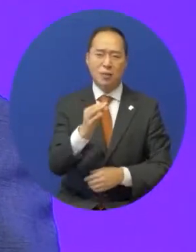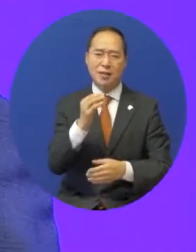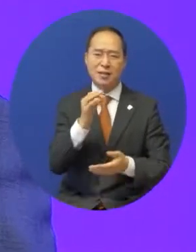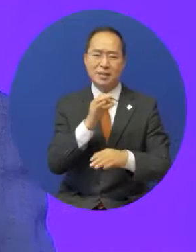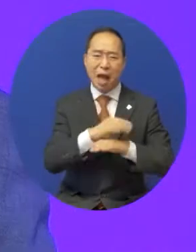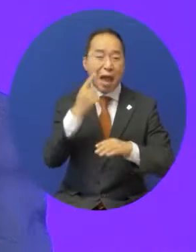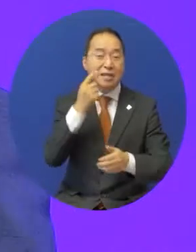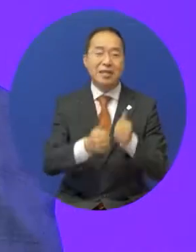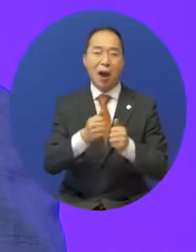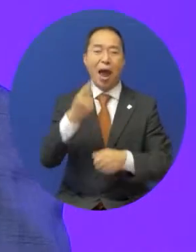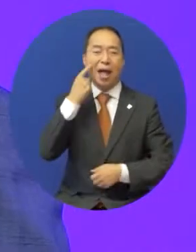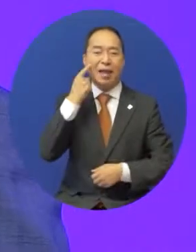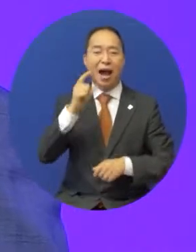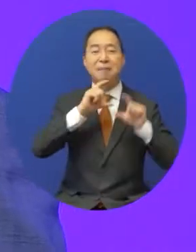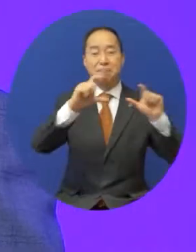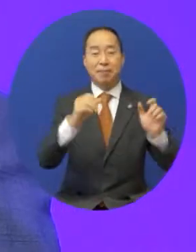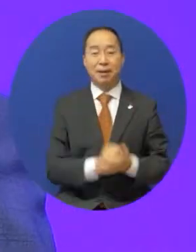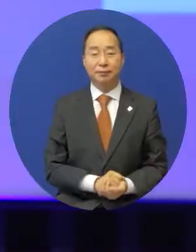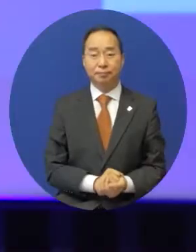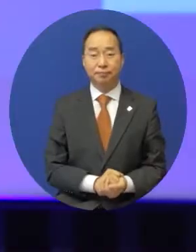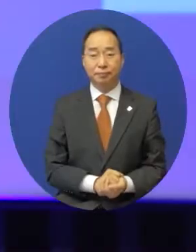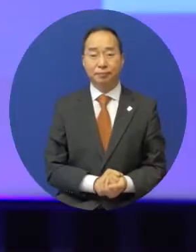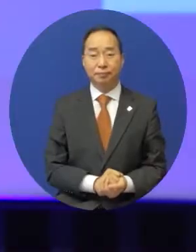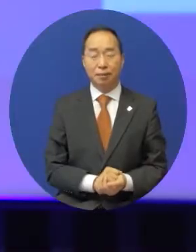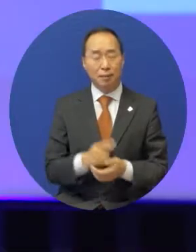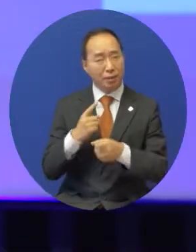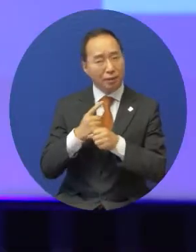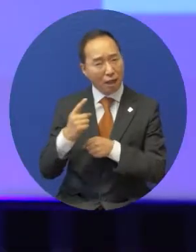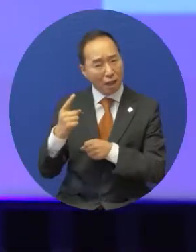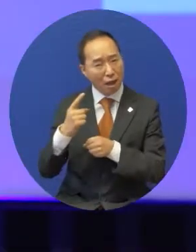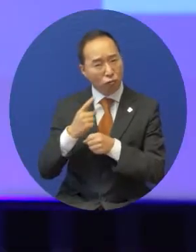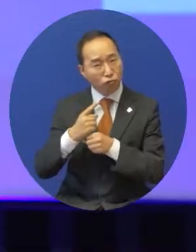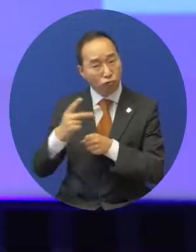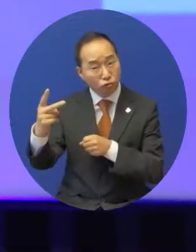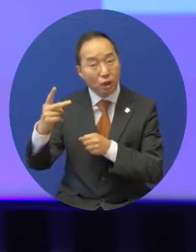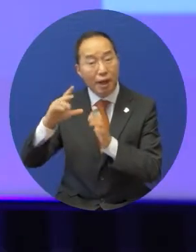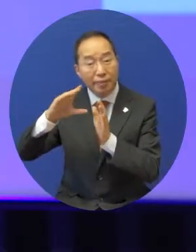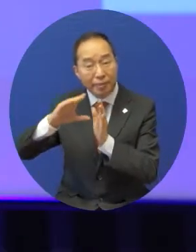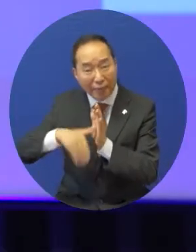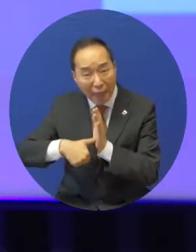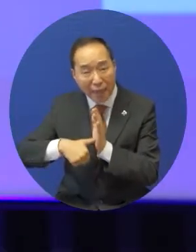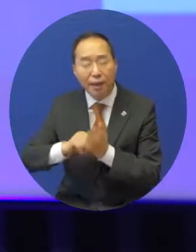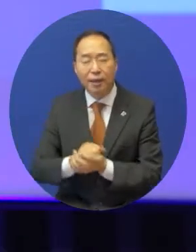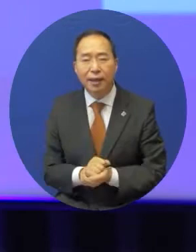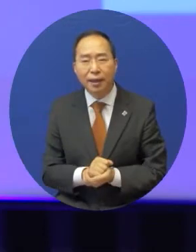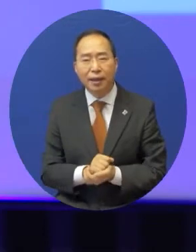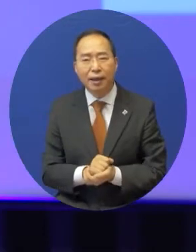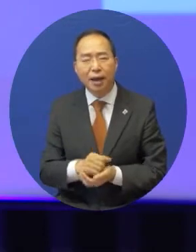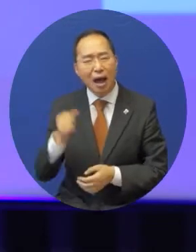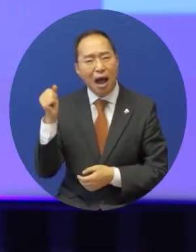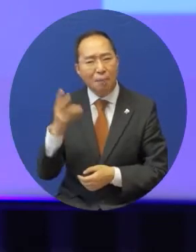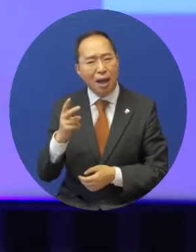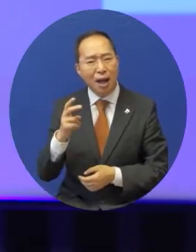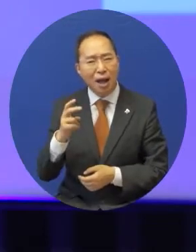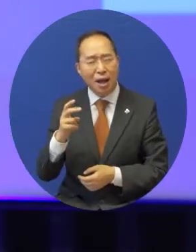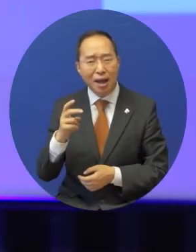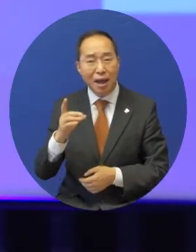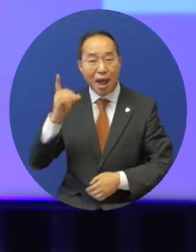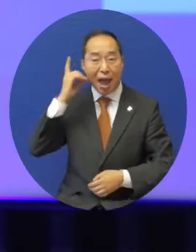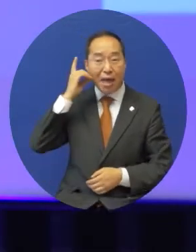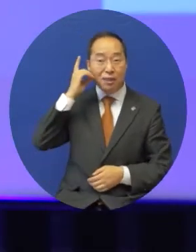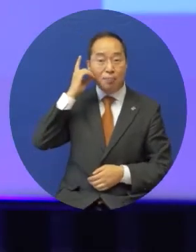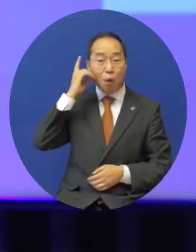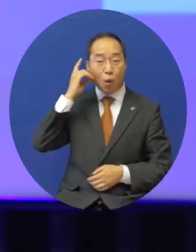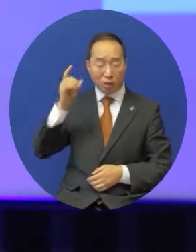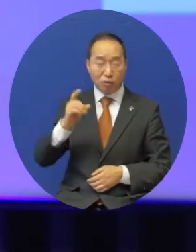하겠다고 공포를 했습니다. 그래서 아마 내년 이후, 내 후년 정도 되면 몇 분은